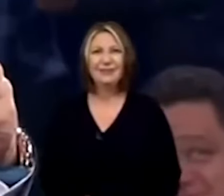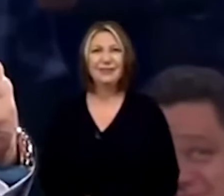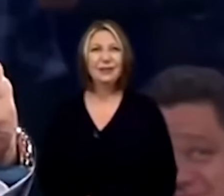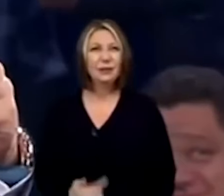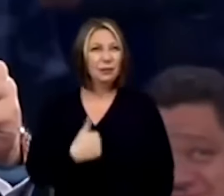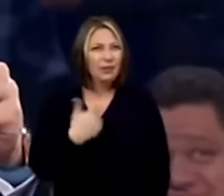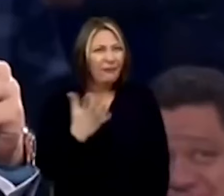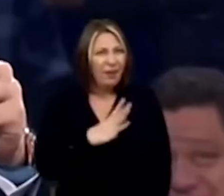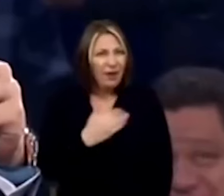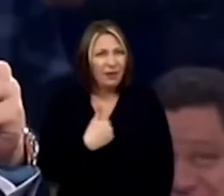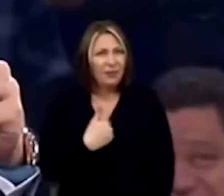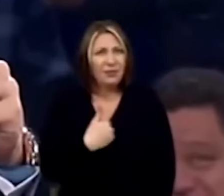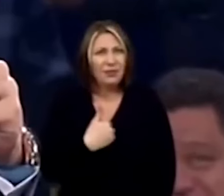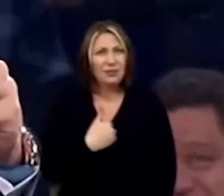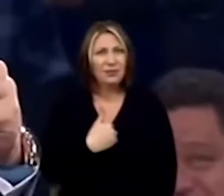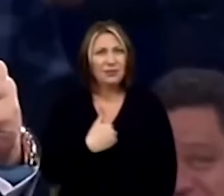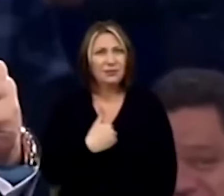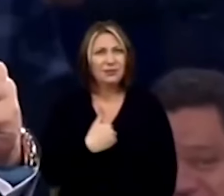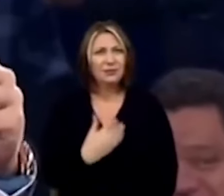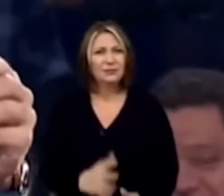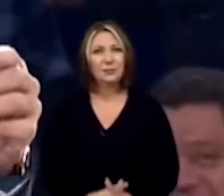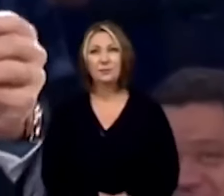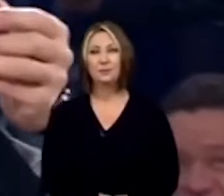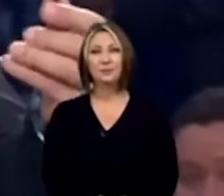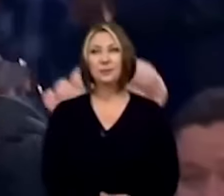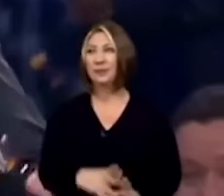Ne var halimde ya?